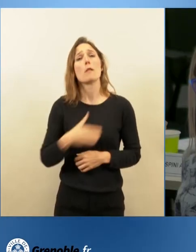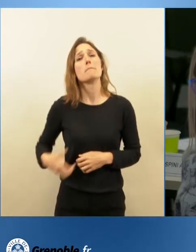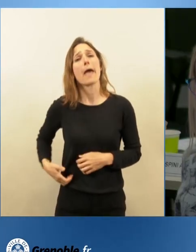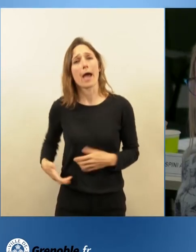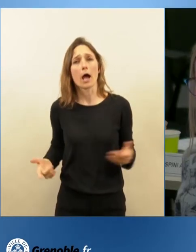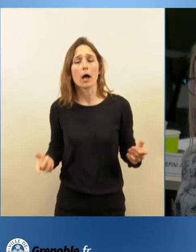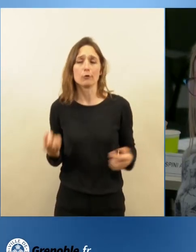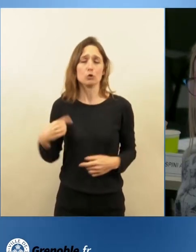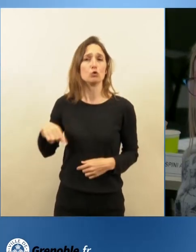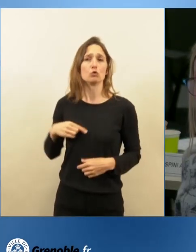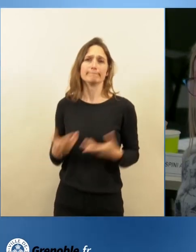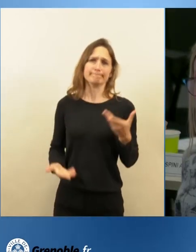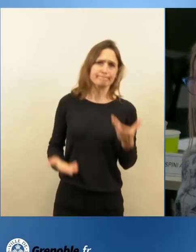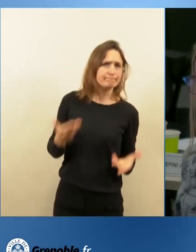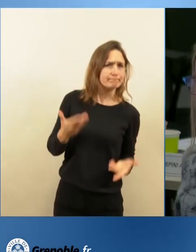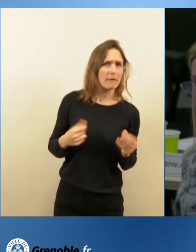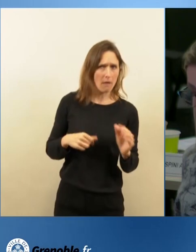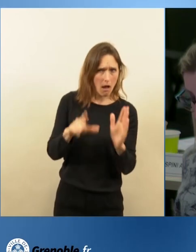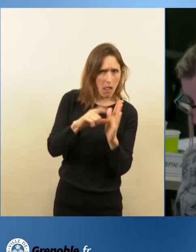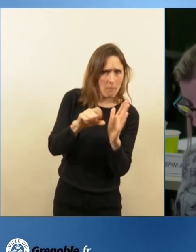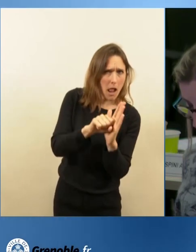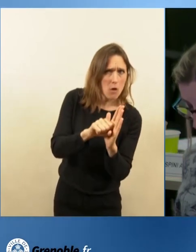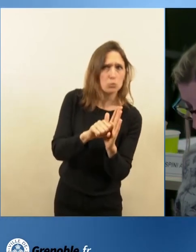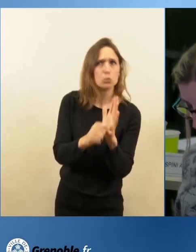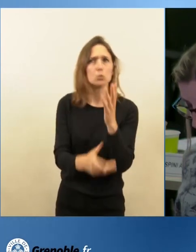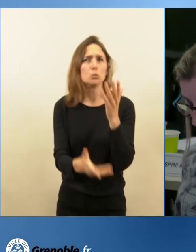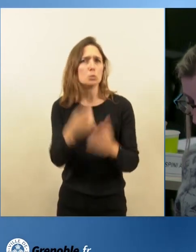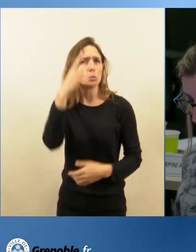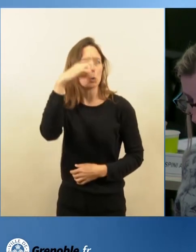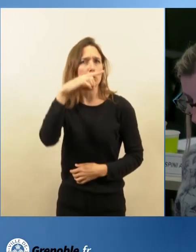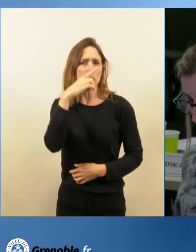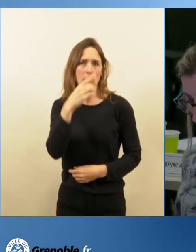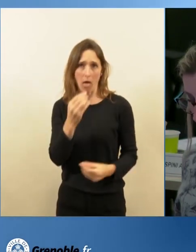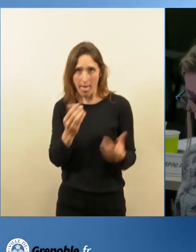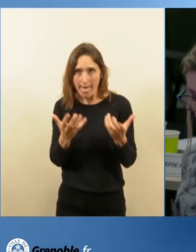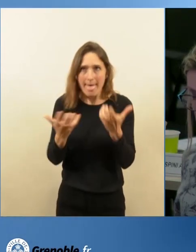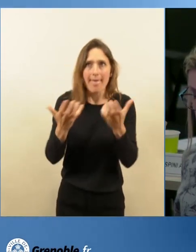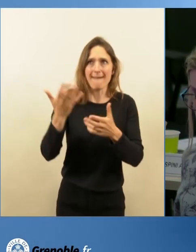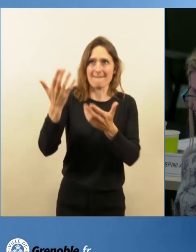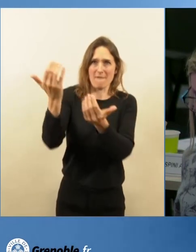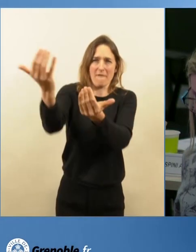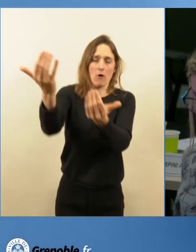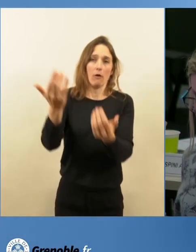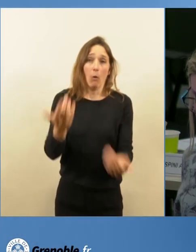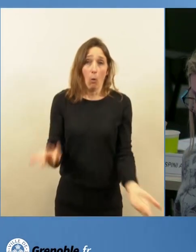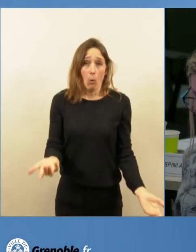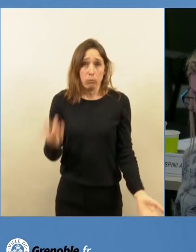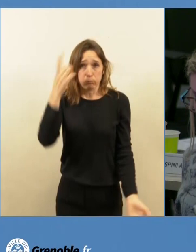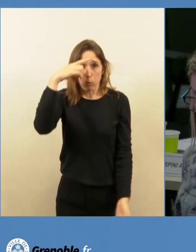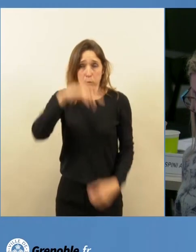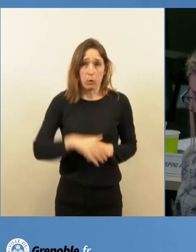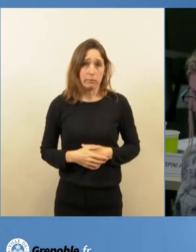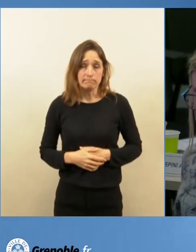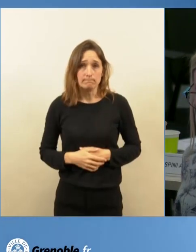sceptique vous le savez sur cette course au label on la juge un peu pathétique sur certains aspects parce que pour nous